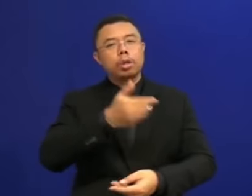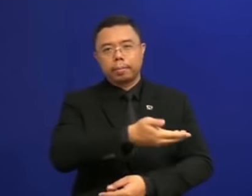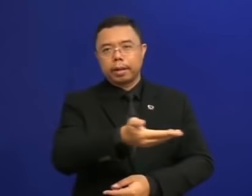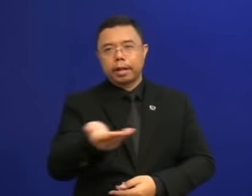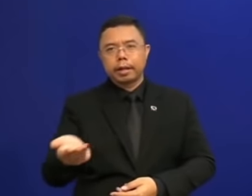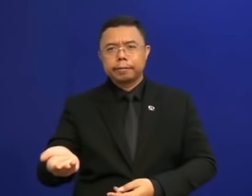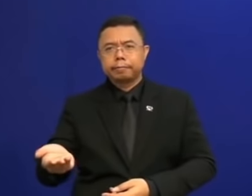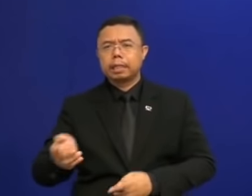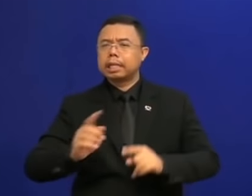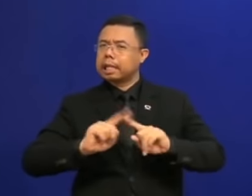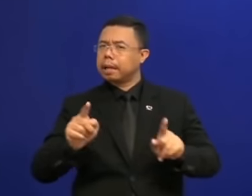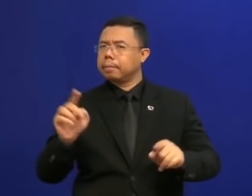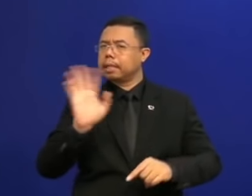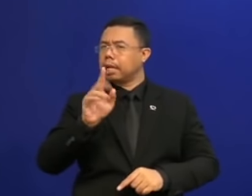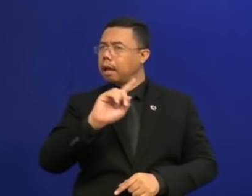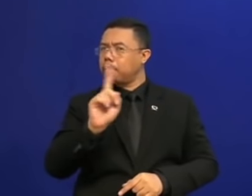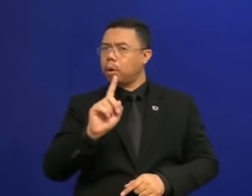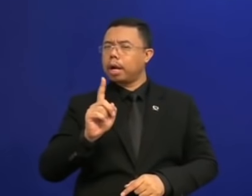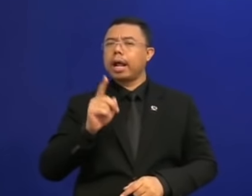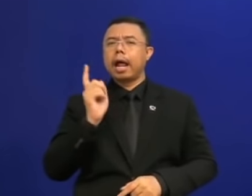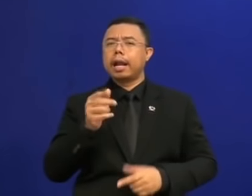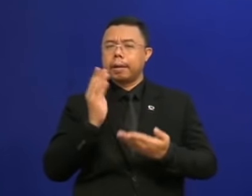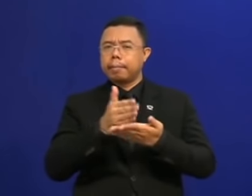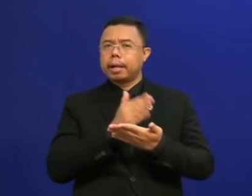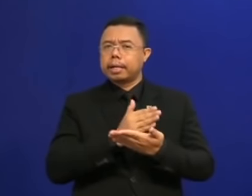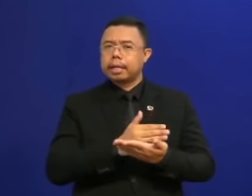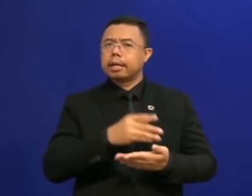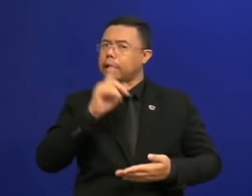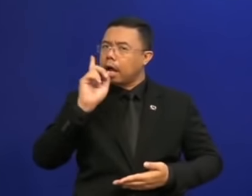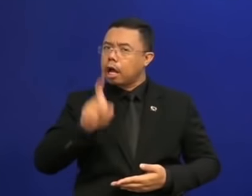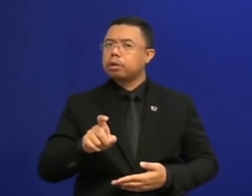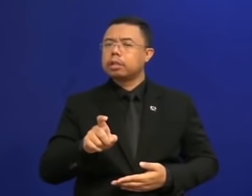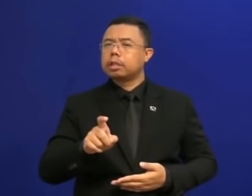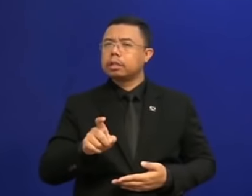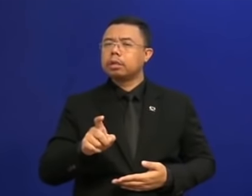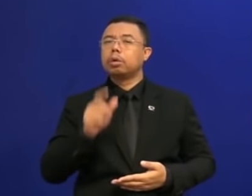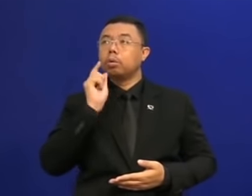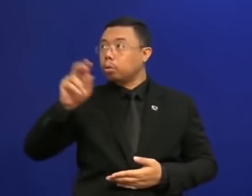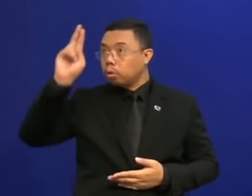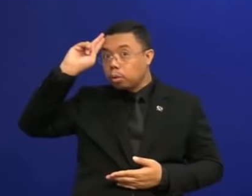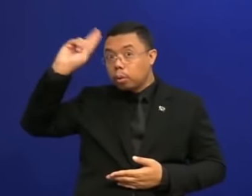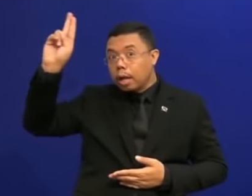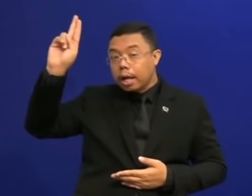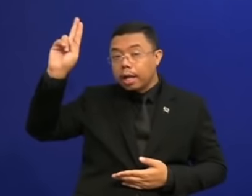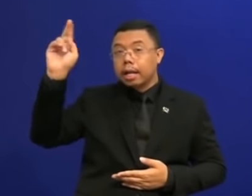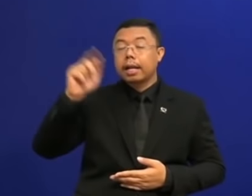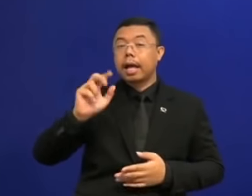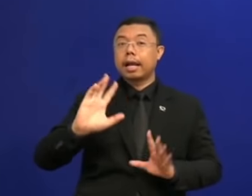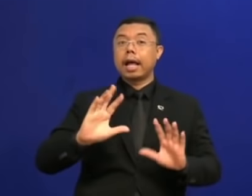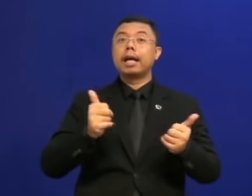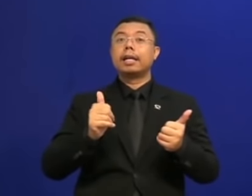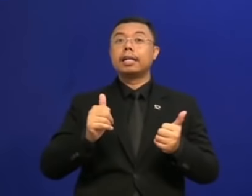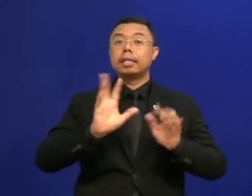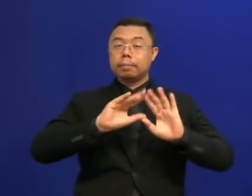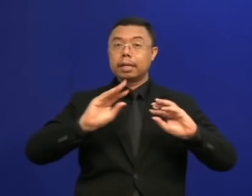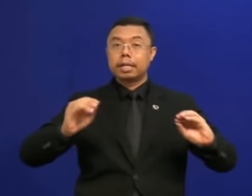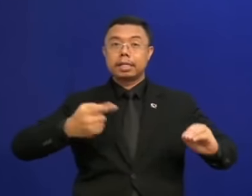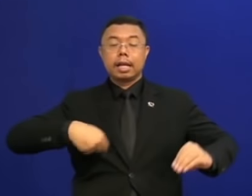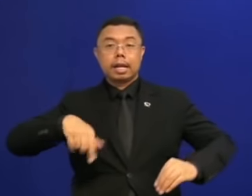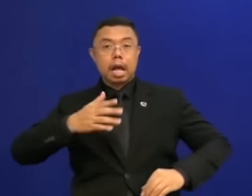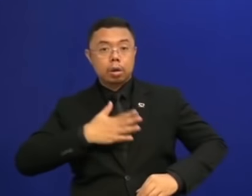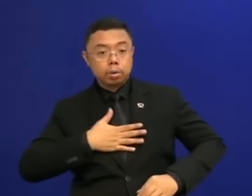mereka. Tapi tidak boleh ada bagian yang mestinya untuk Tuhan dari hasil jerih